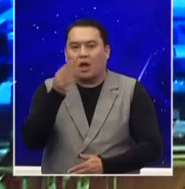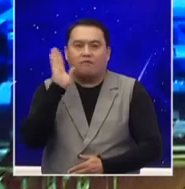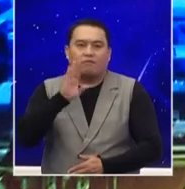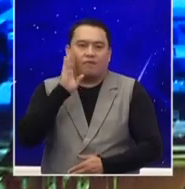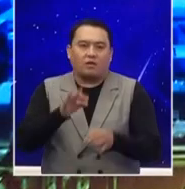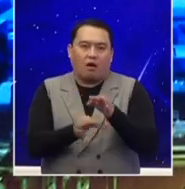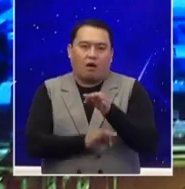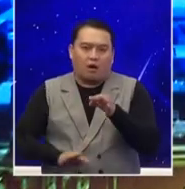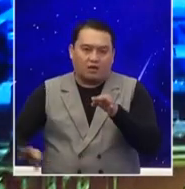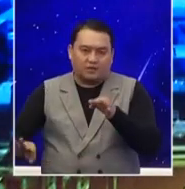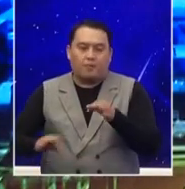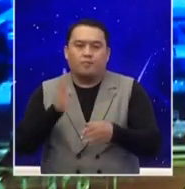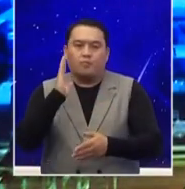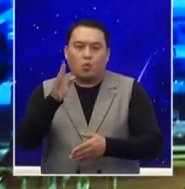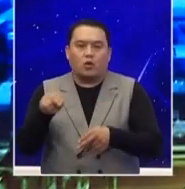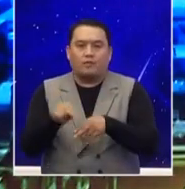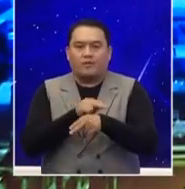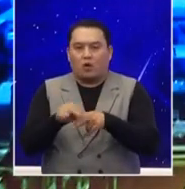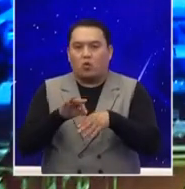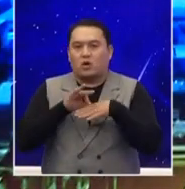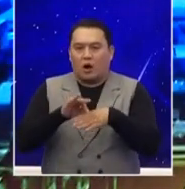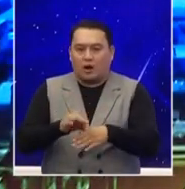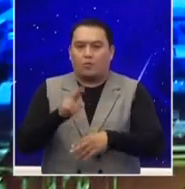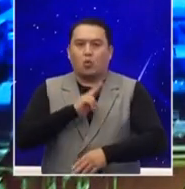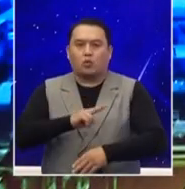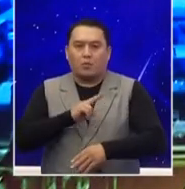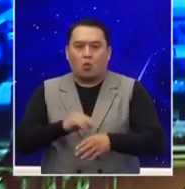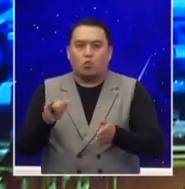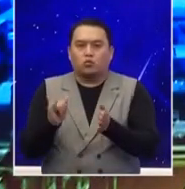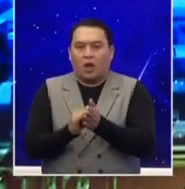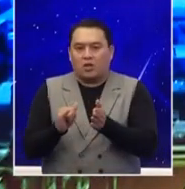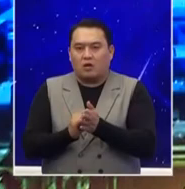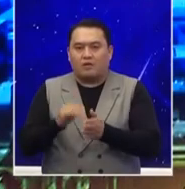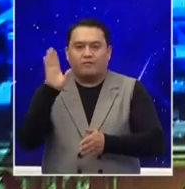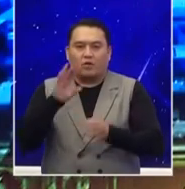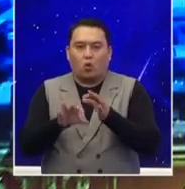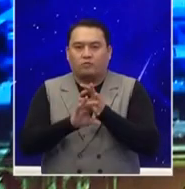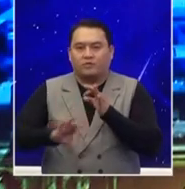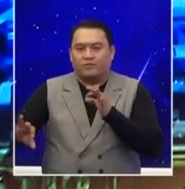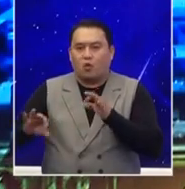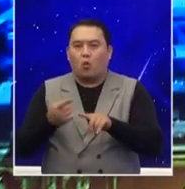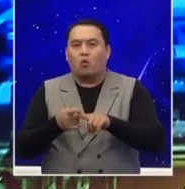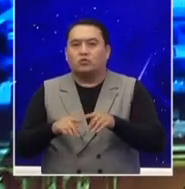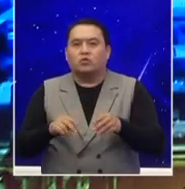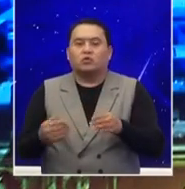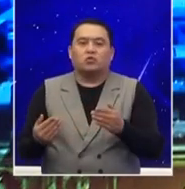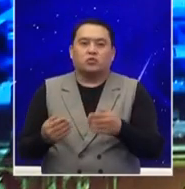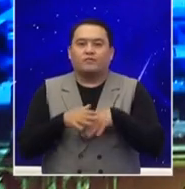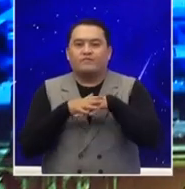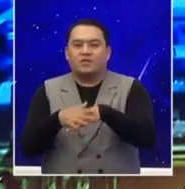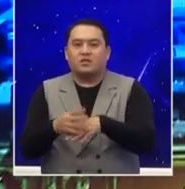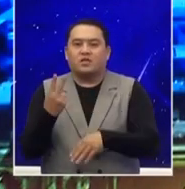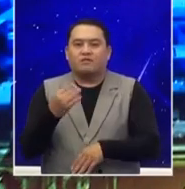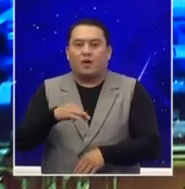канализация сейчас ведутся с эти на монтажные работы по укладке водопроводных сетей на благие цели было выделено